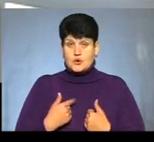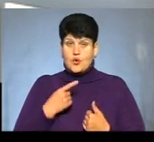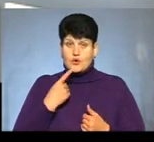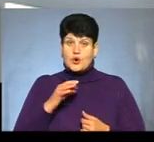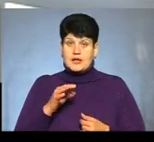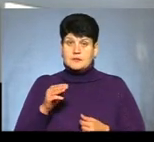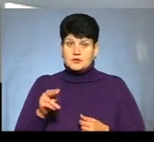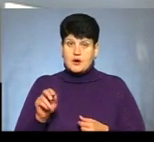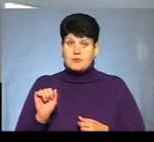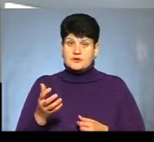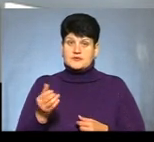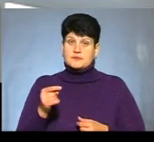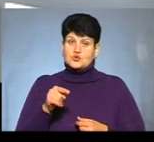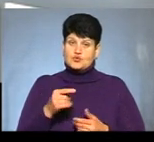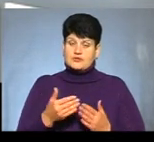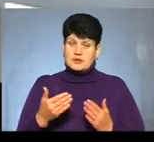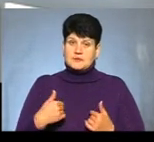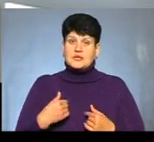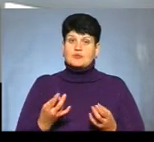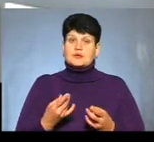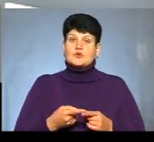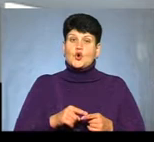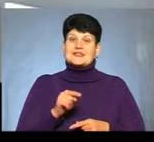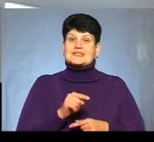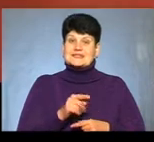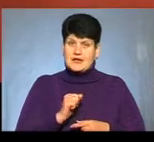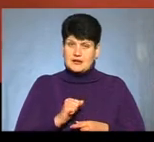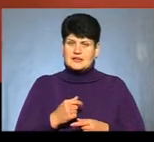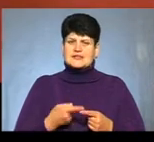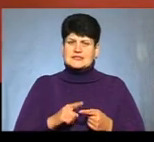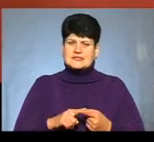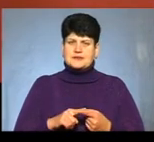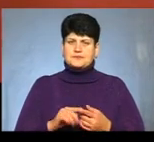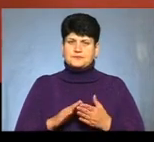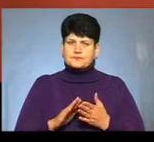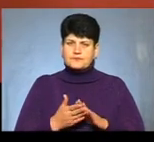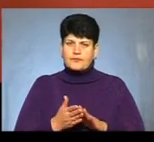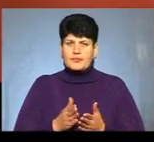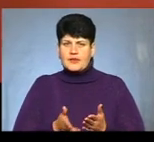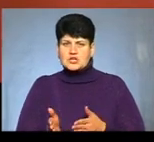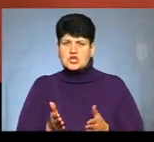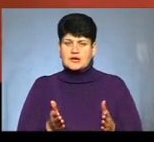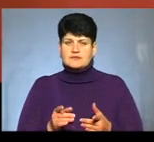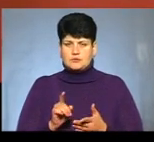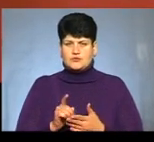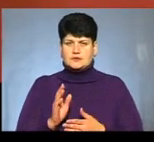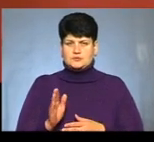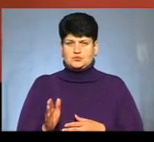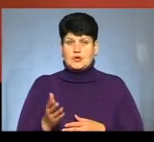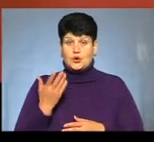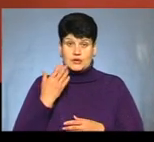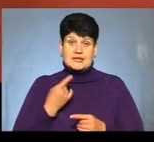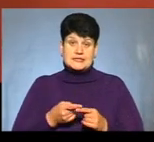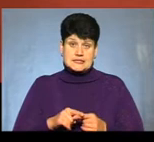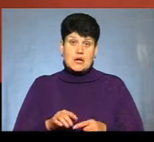спілкуюсь. Я кажу, Олег Петрович, а може би ми взяли цю виставу? Мені дуже потрібно це. Тобто оці компромісні шляхи, вони мали